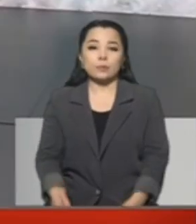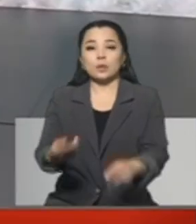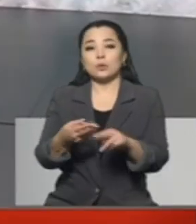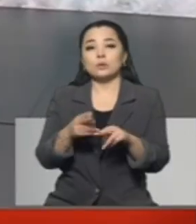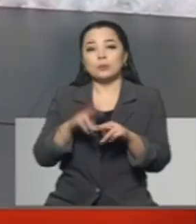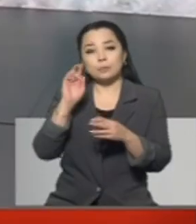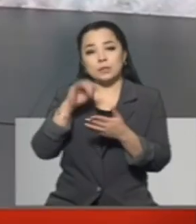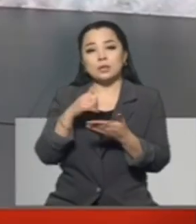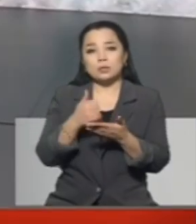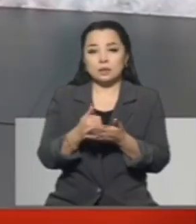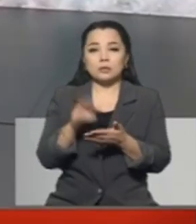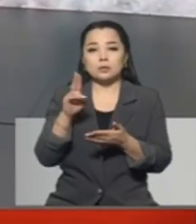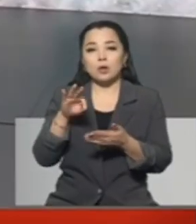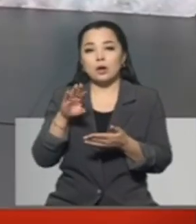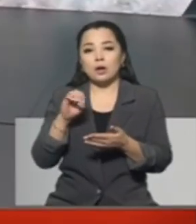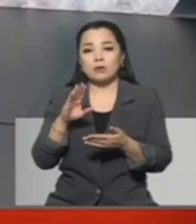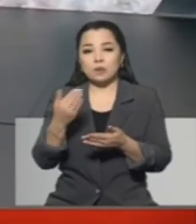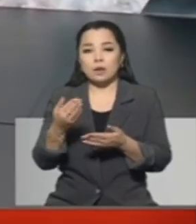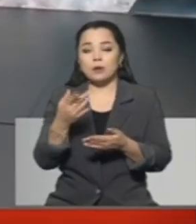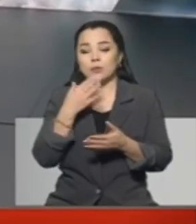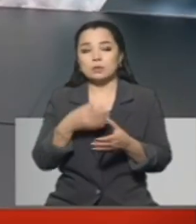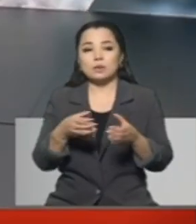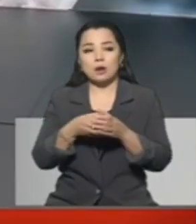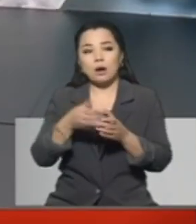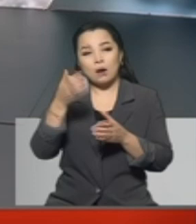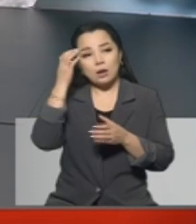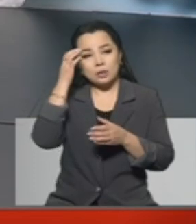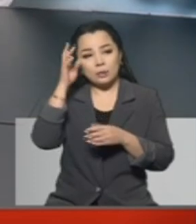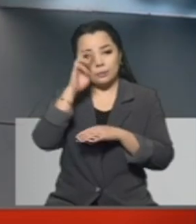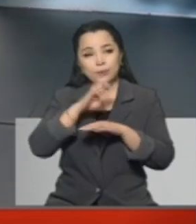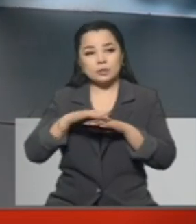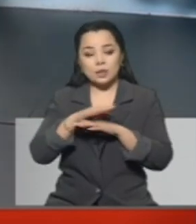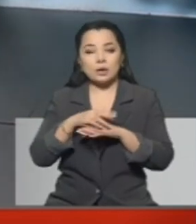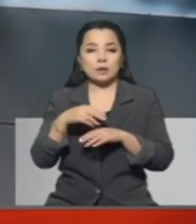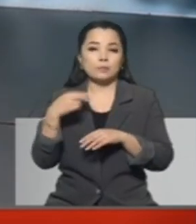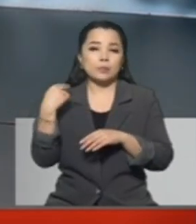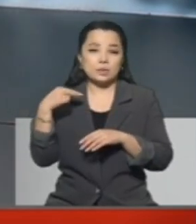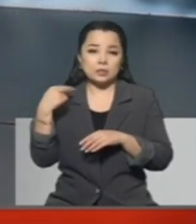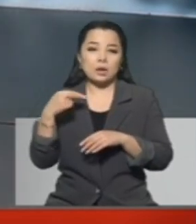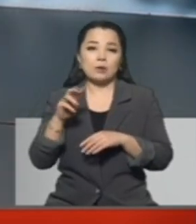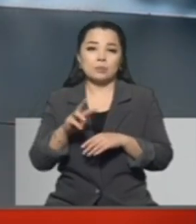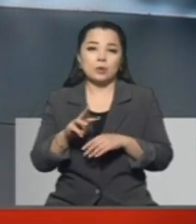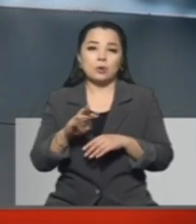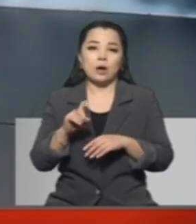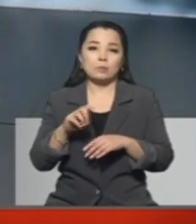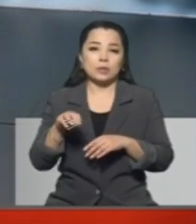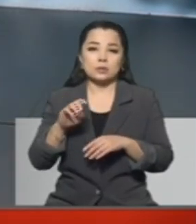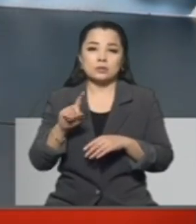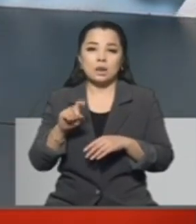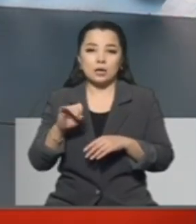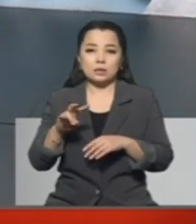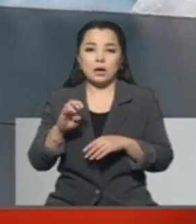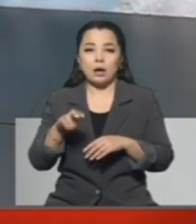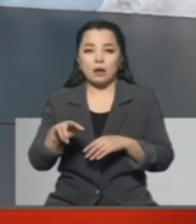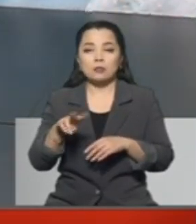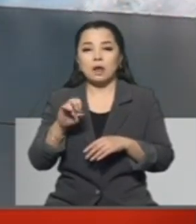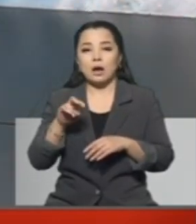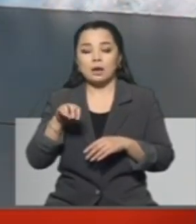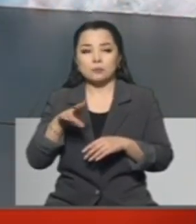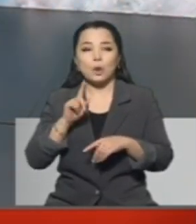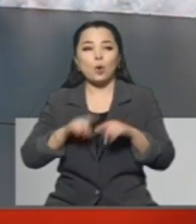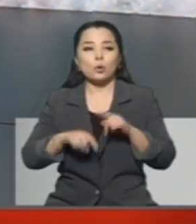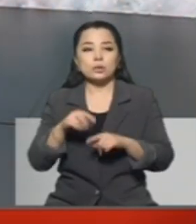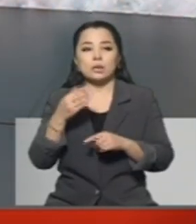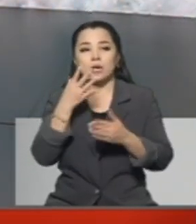Сондай-ақ мемлекет басшысы Қасым Жомарт Тоқаев Біріккен Араб Әмірлігі президенті Шейх Мохаммед бен Заид әл Нахаянды және оның